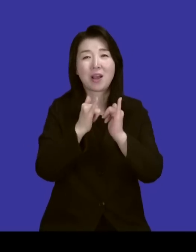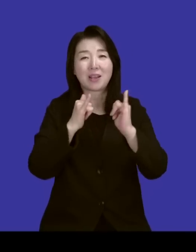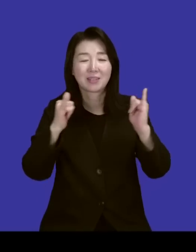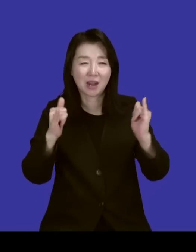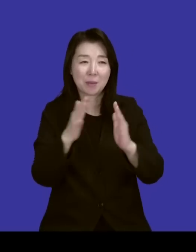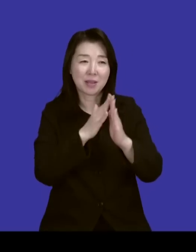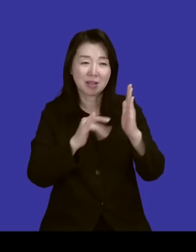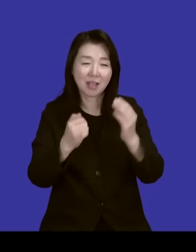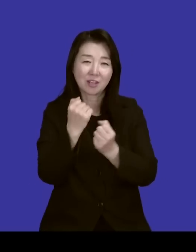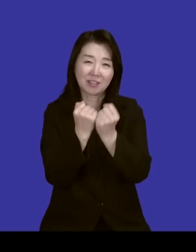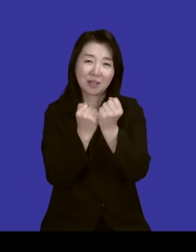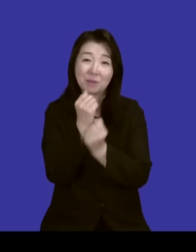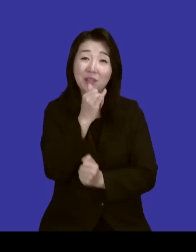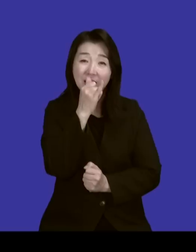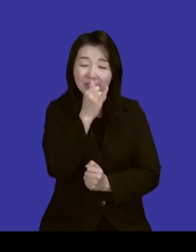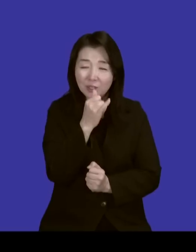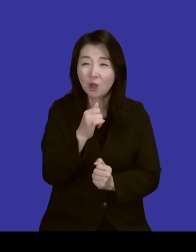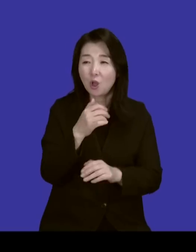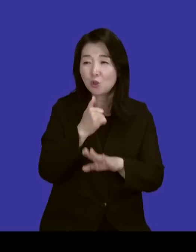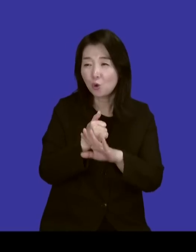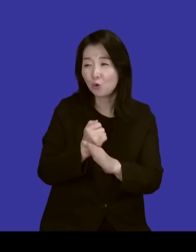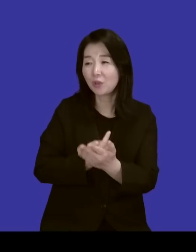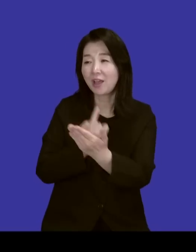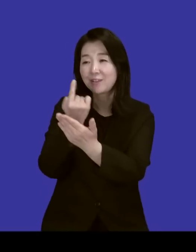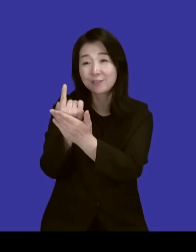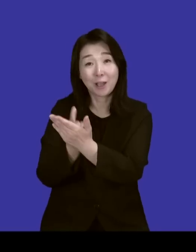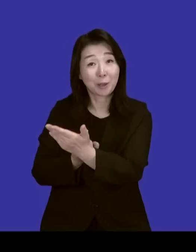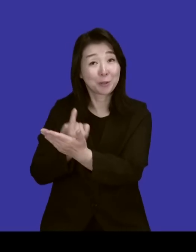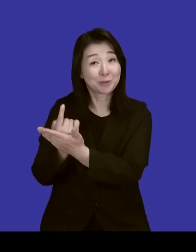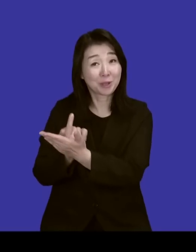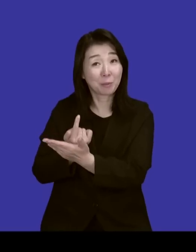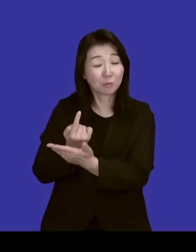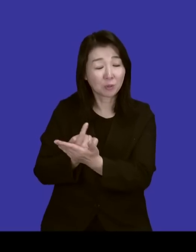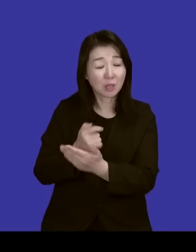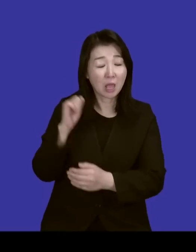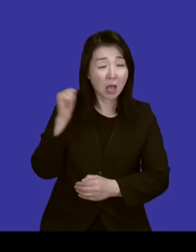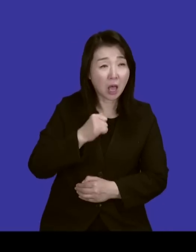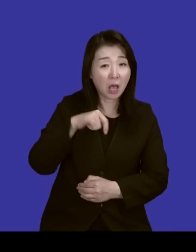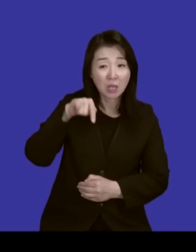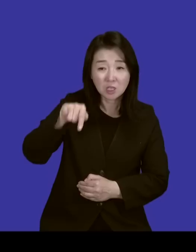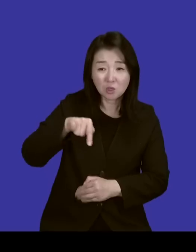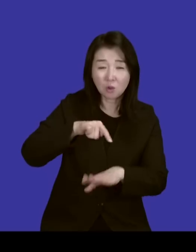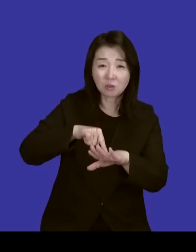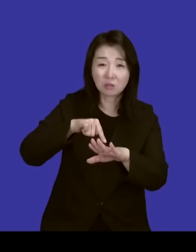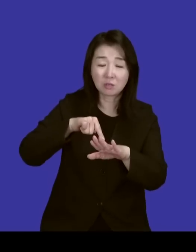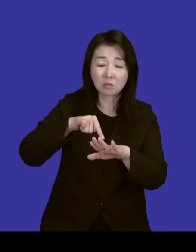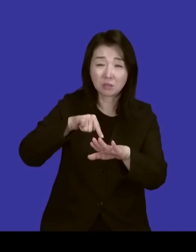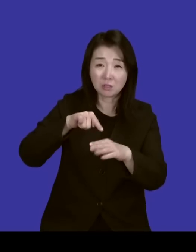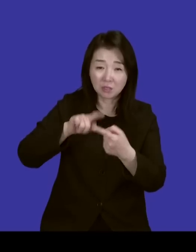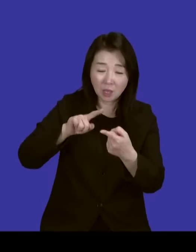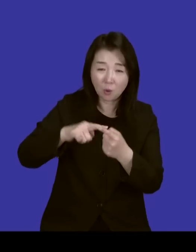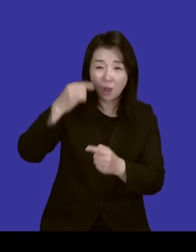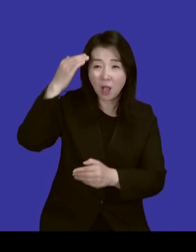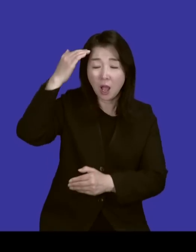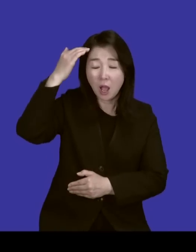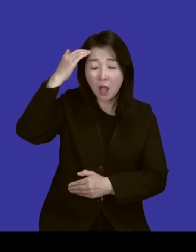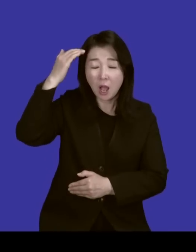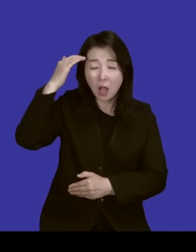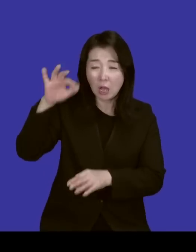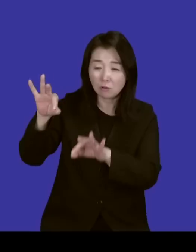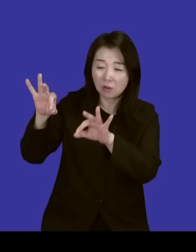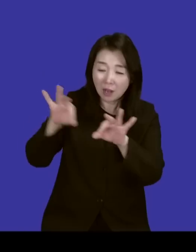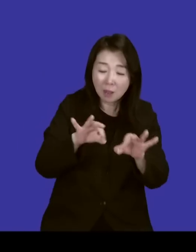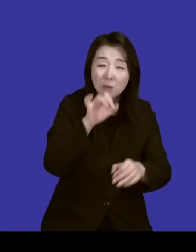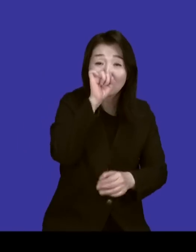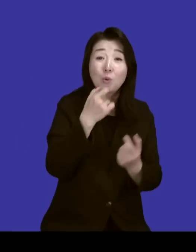거기 세미나에 참석하면서 이런 것을 한국에서 했으면 좋겠다. 네. 그래서 제가 첫 번째